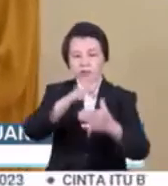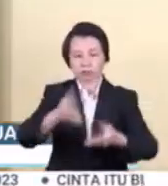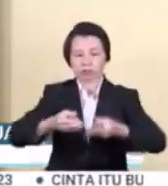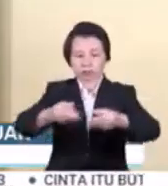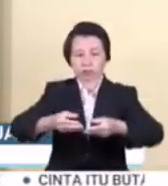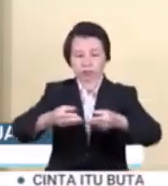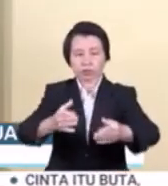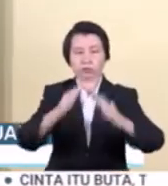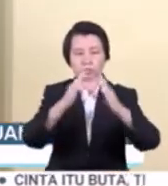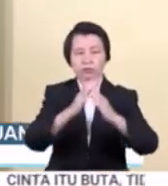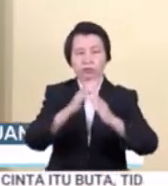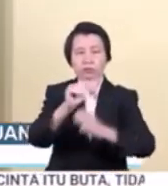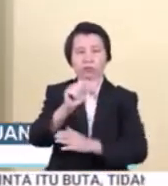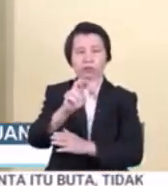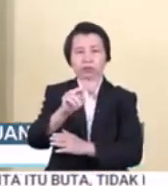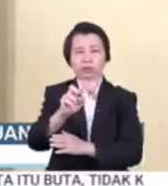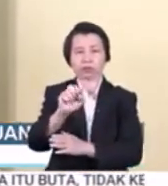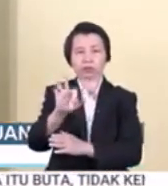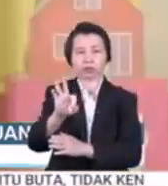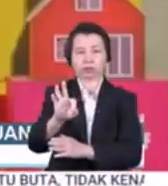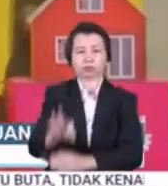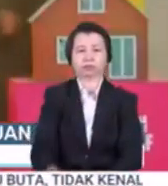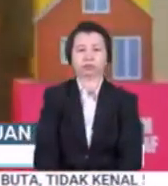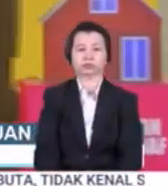penyerahan rumah asnaf mawib